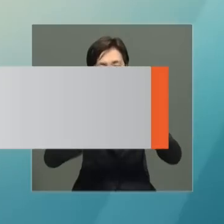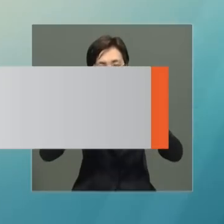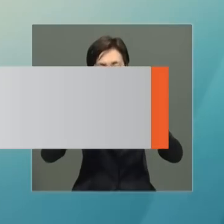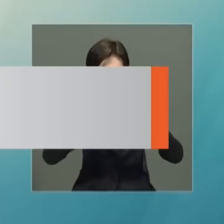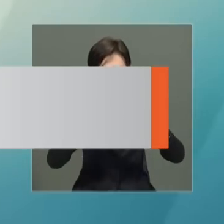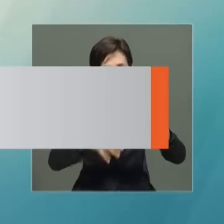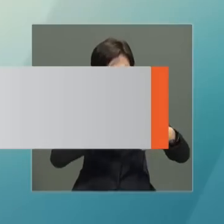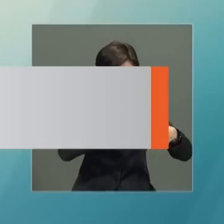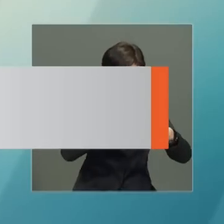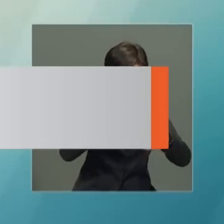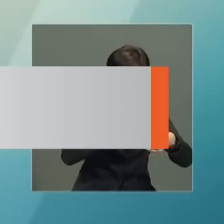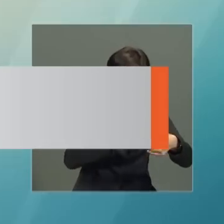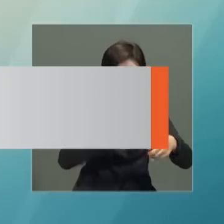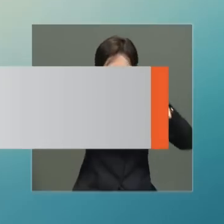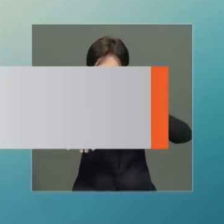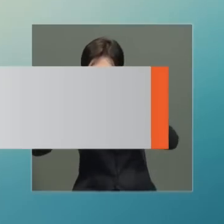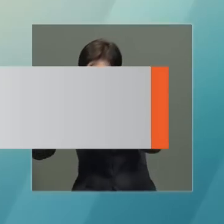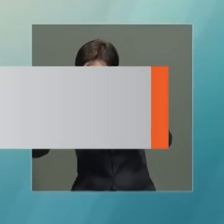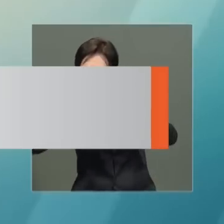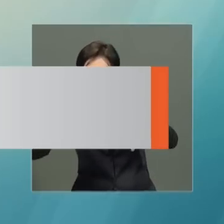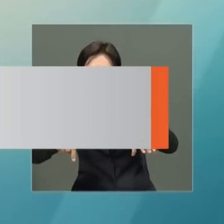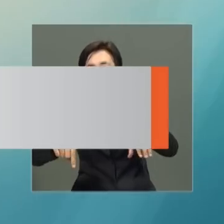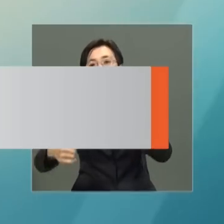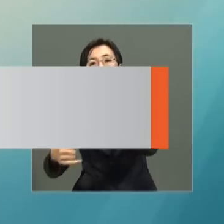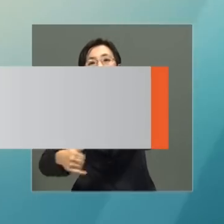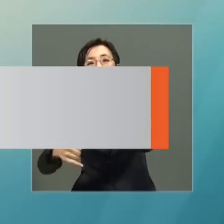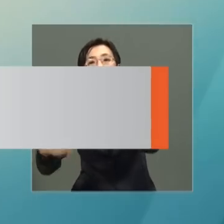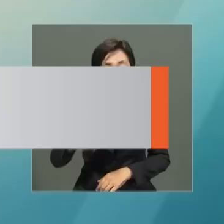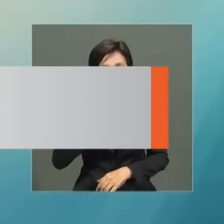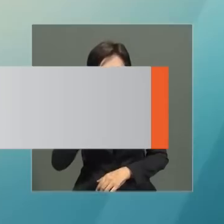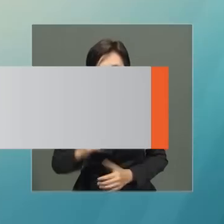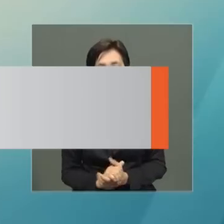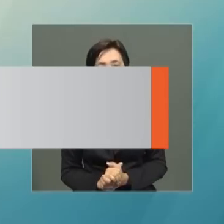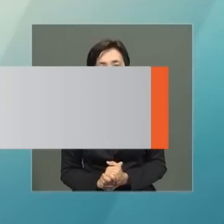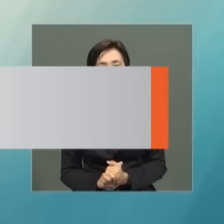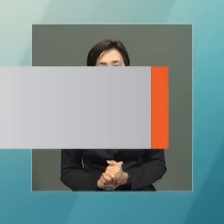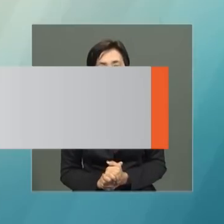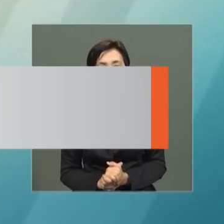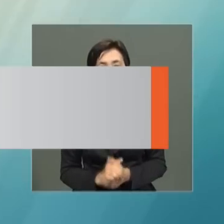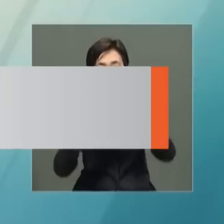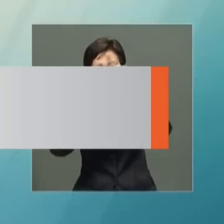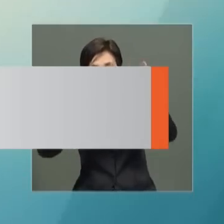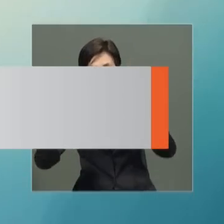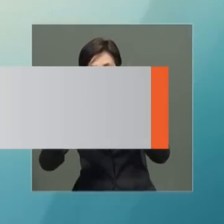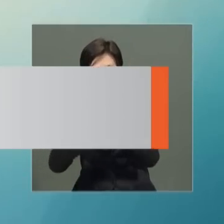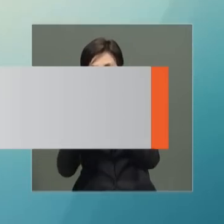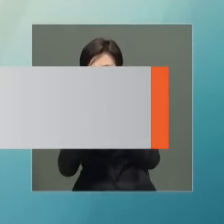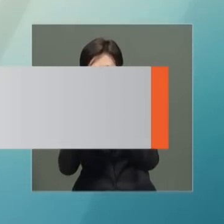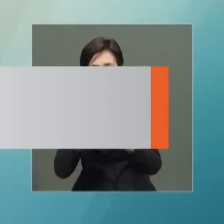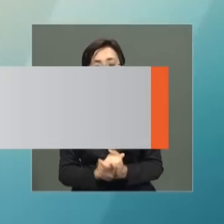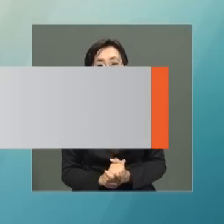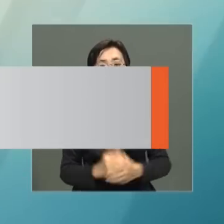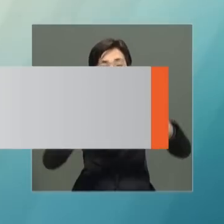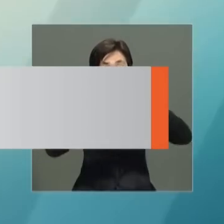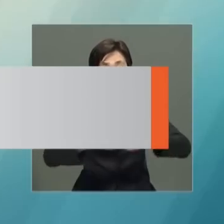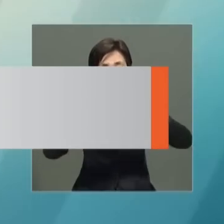หลายเนี่ยแต่ก็มีโรงงานขนาดเล็กๆย่อยๆขึ้นมาอีกจำนวนมากทีเดียวให้ท่านดูนะครับจำนวนของโ